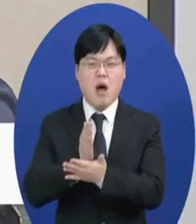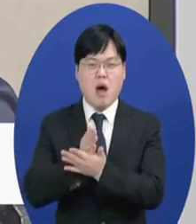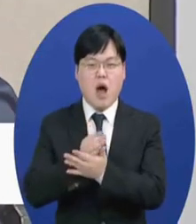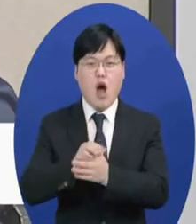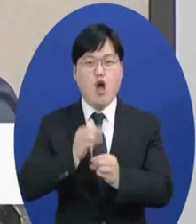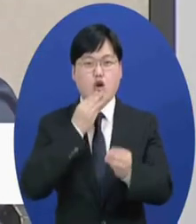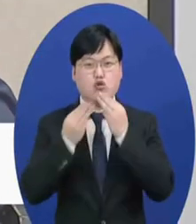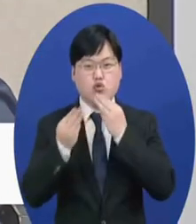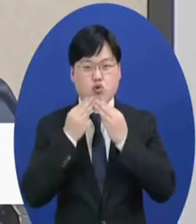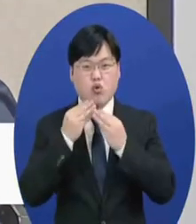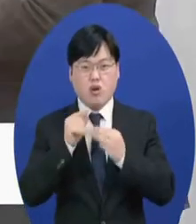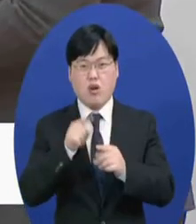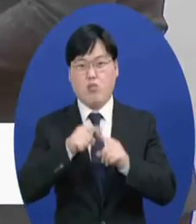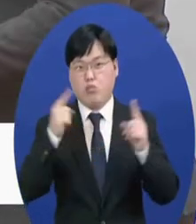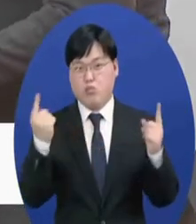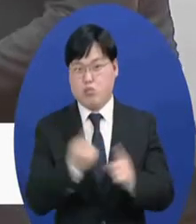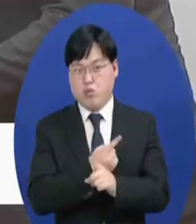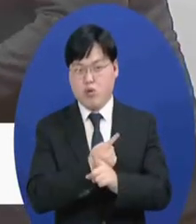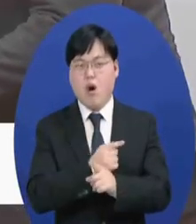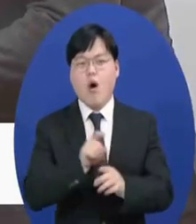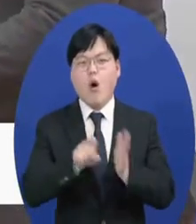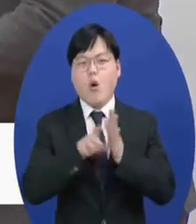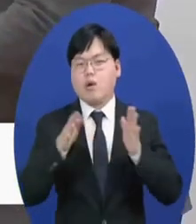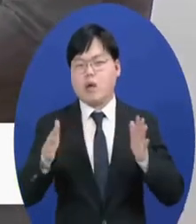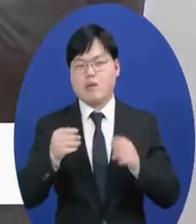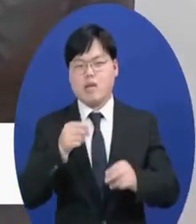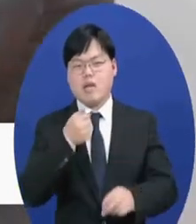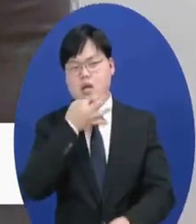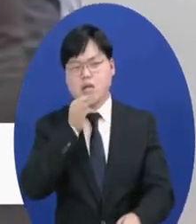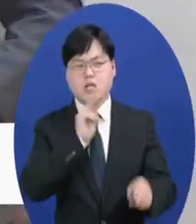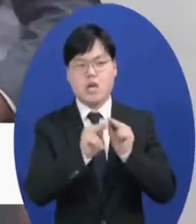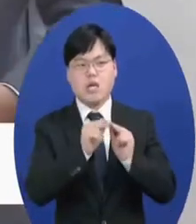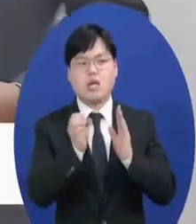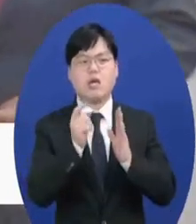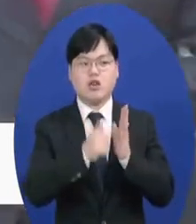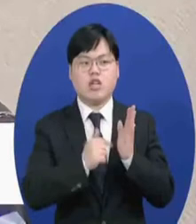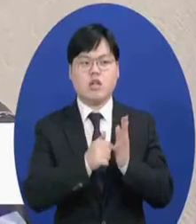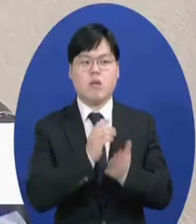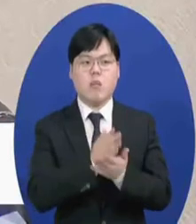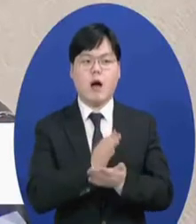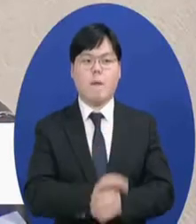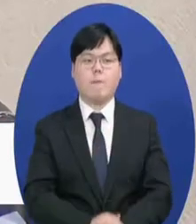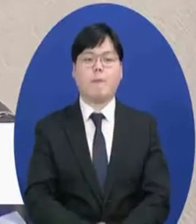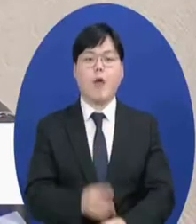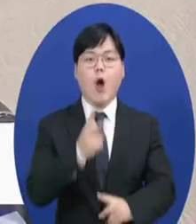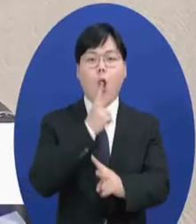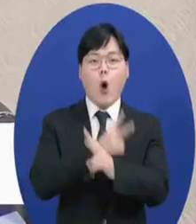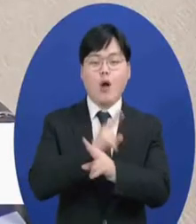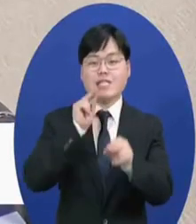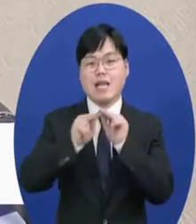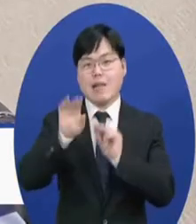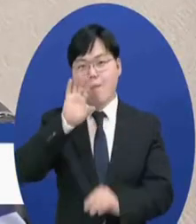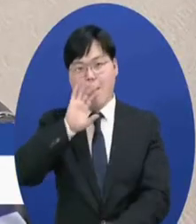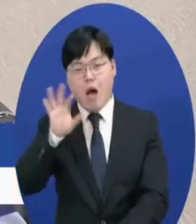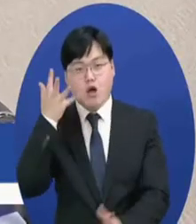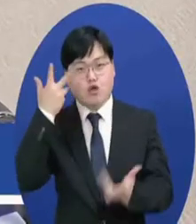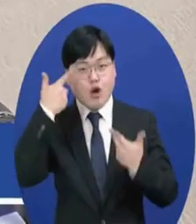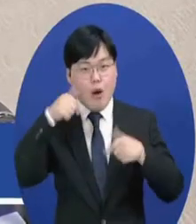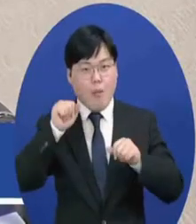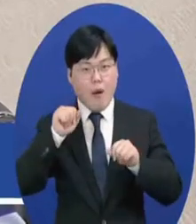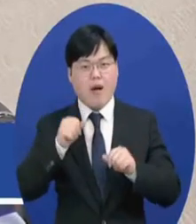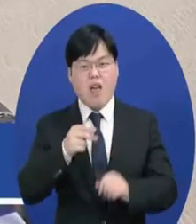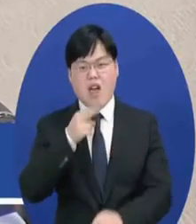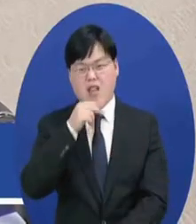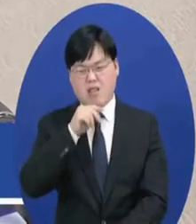хилмигдүүлж эрхийг нь зөрчдөг байж болцгүй хэргийг хугацаа алдалгүй шалах хэрэгтэй гэдгийг хөндлөө. Хууль хяналтын байгууллага зохион